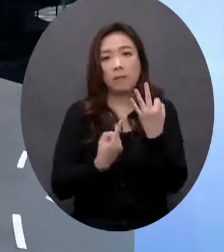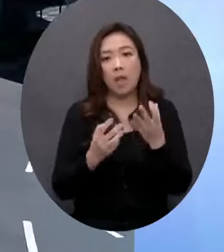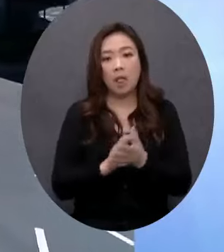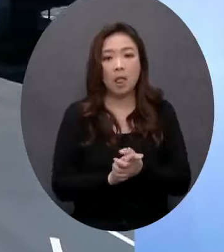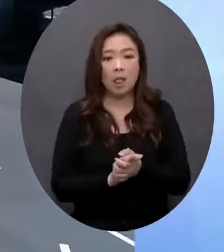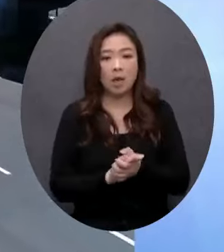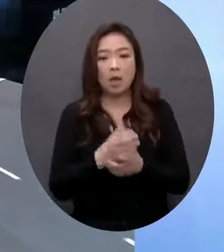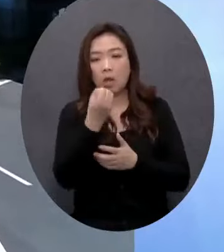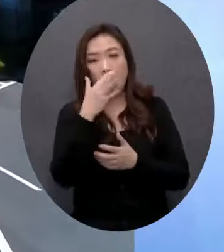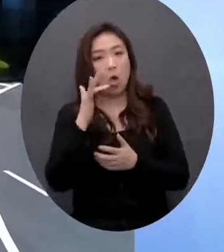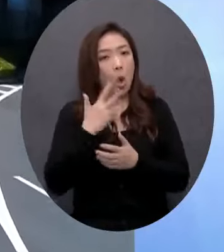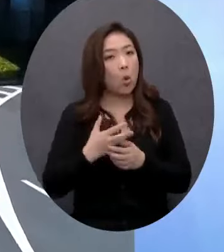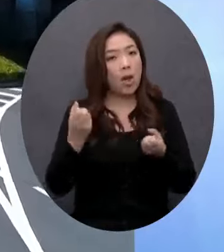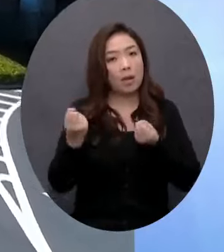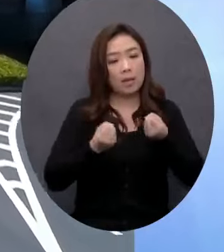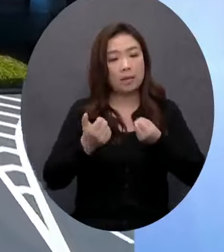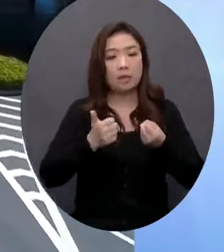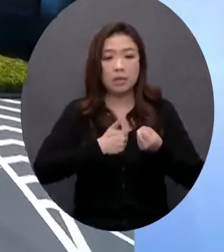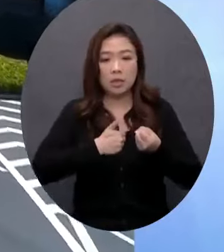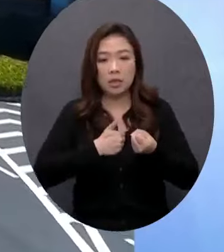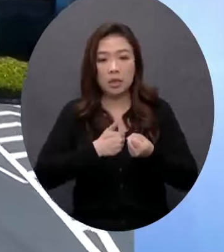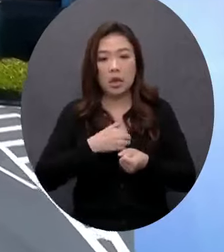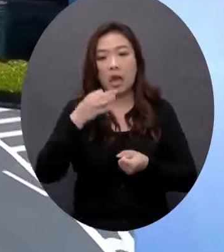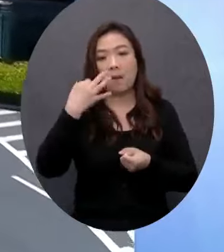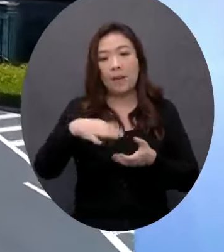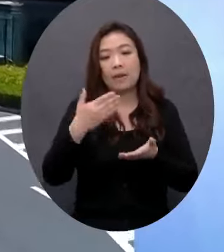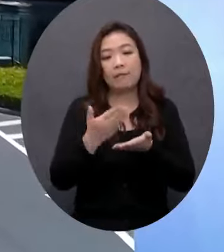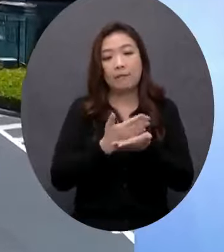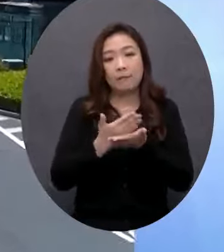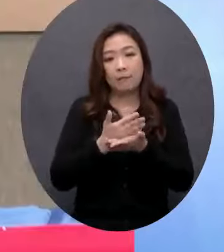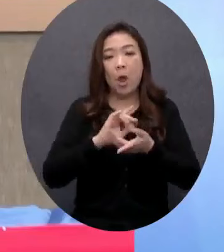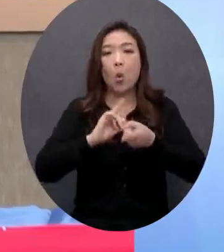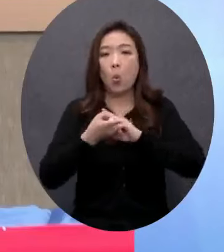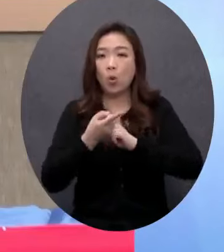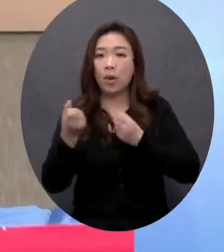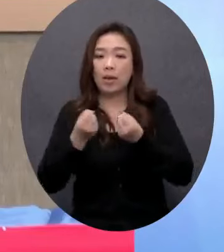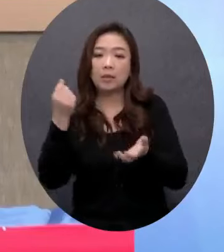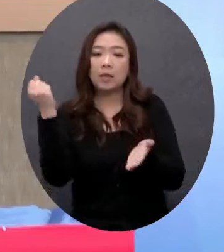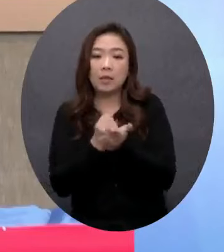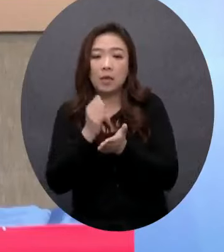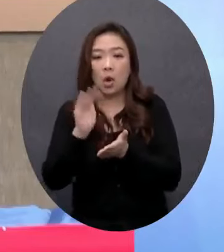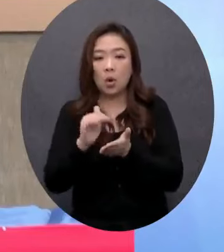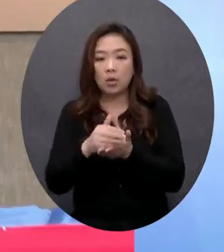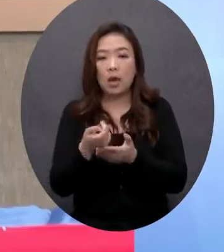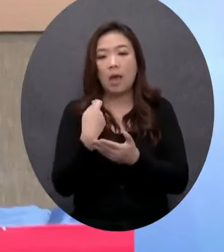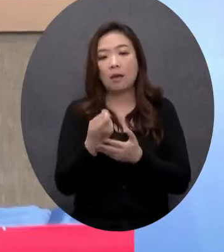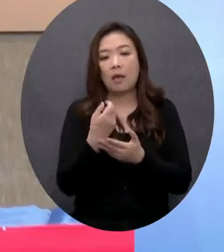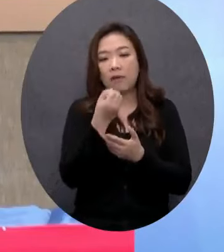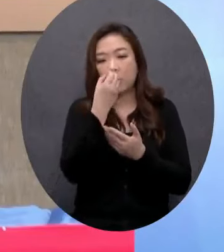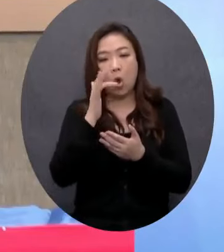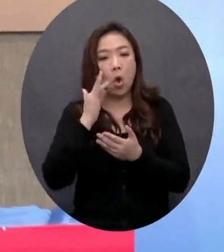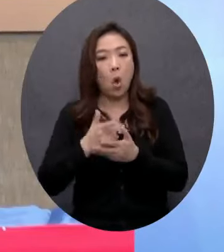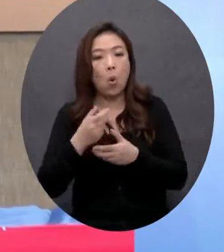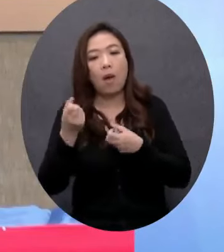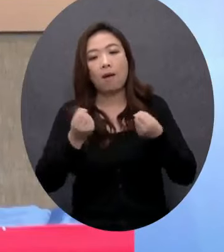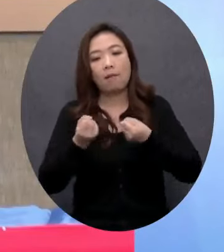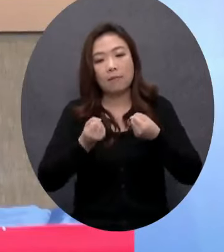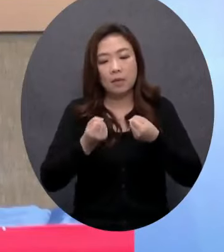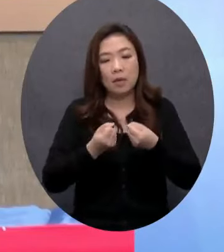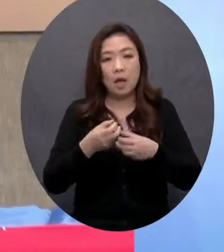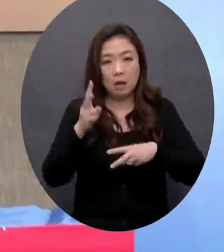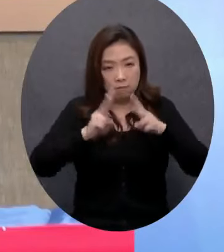32万名港澳驾驶人免试换领了驾驶证，简化港澳单牌车申领牌查